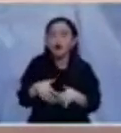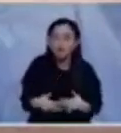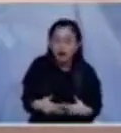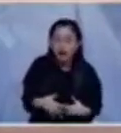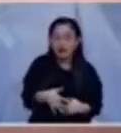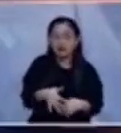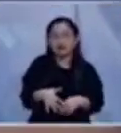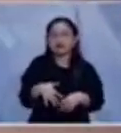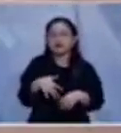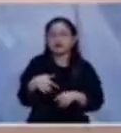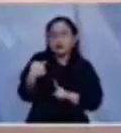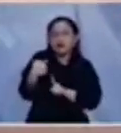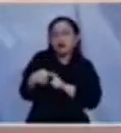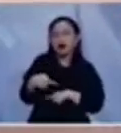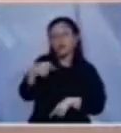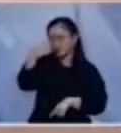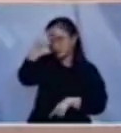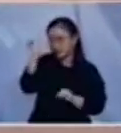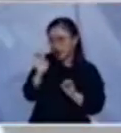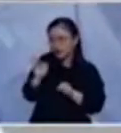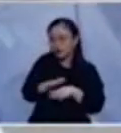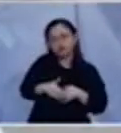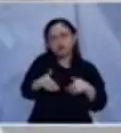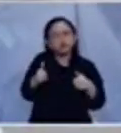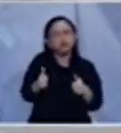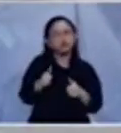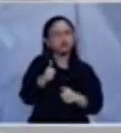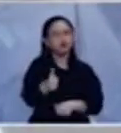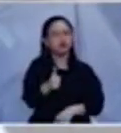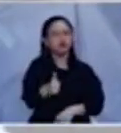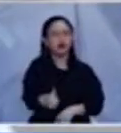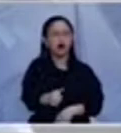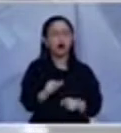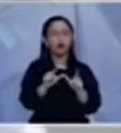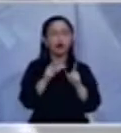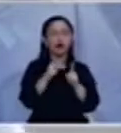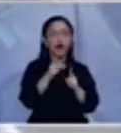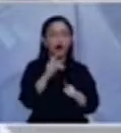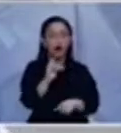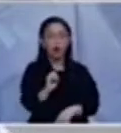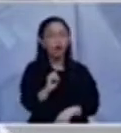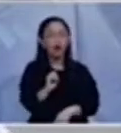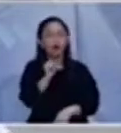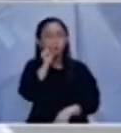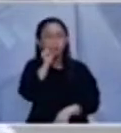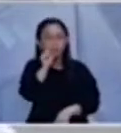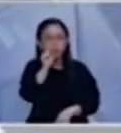ditemukan penyakit komorbid atau bawaan. WHO belum memberikan